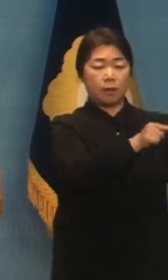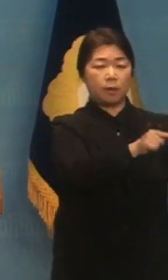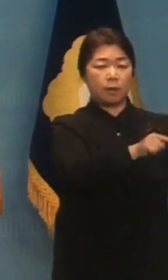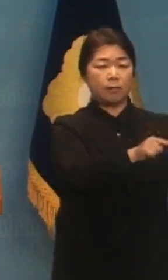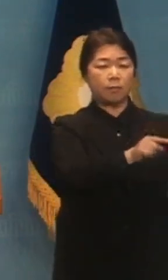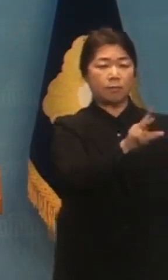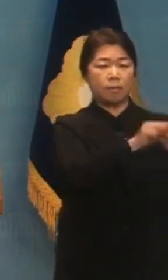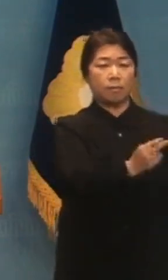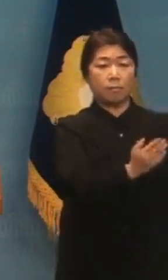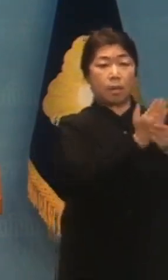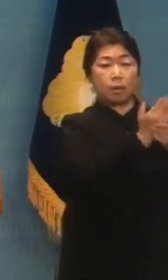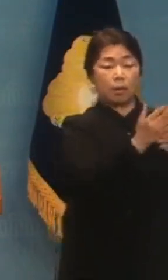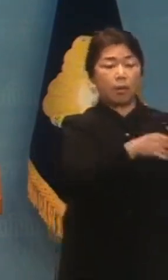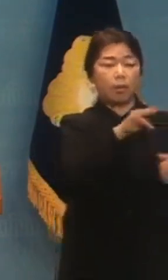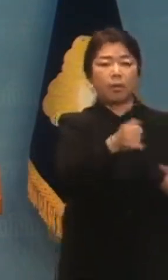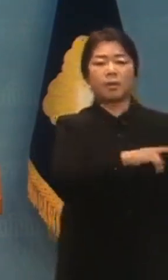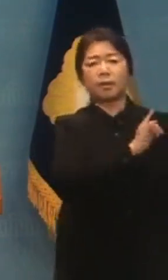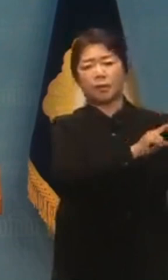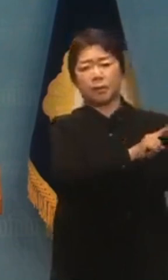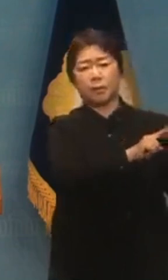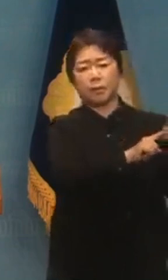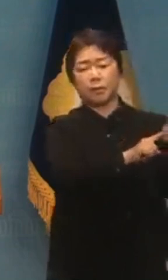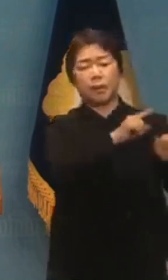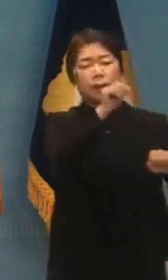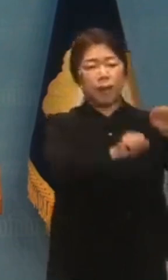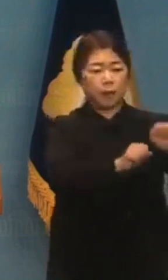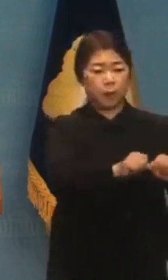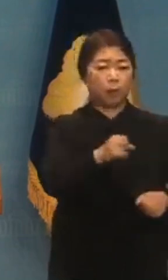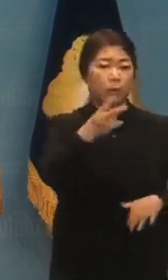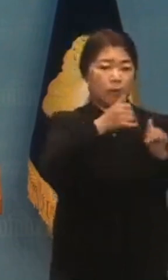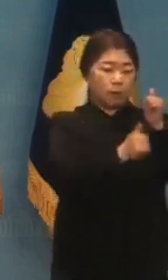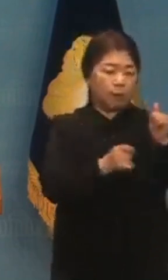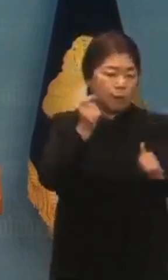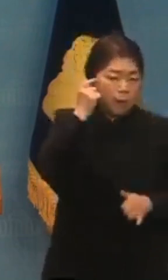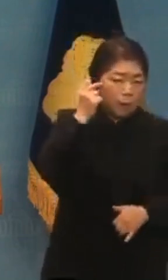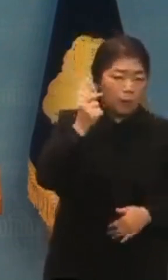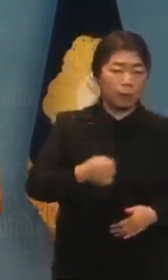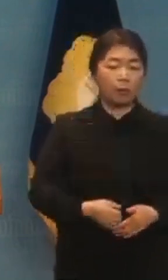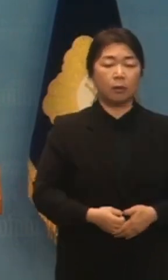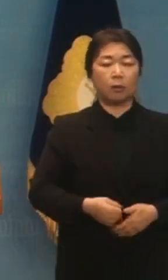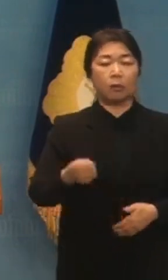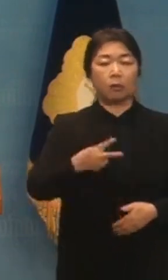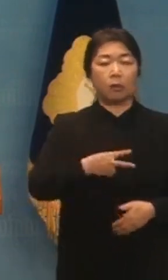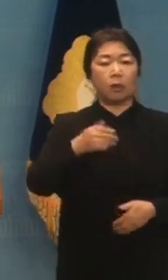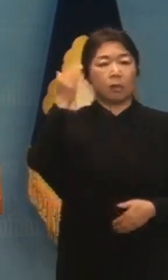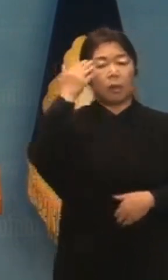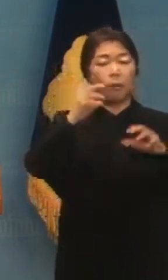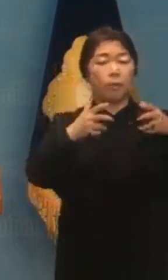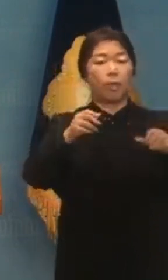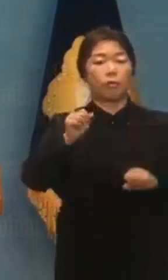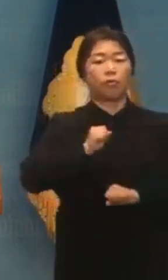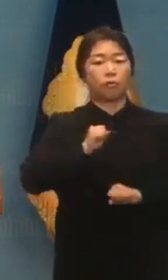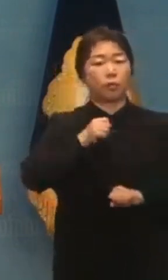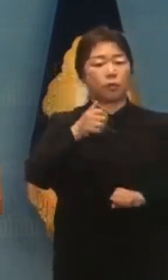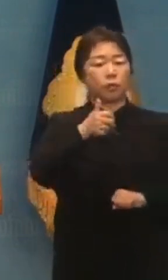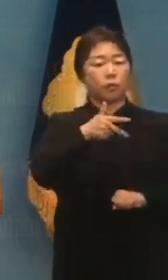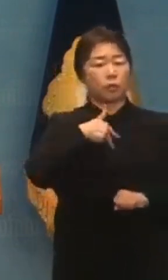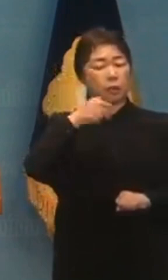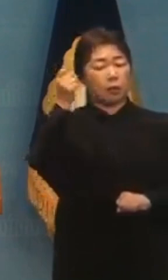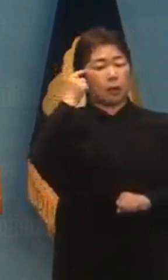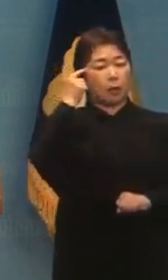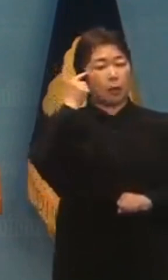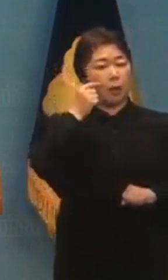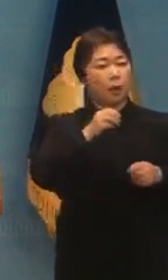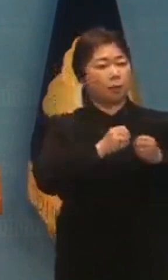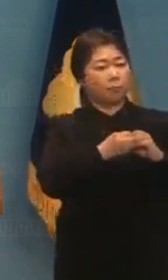장관의 일탈적인 언행, 그리고 역사의식, 대한민국과 군 정체성에 대한 비뚤어진 그의